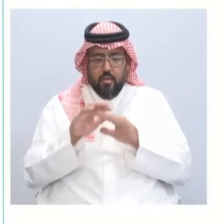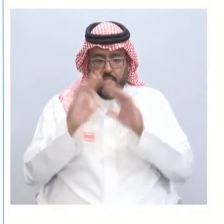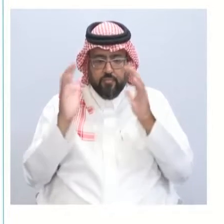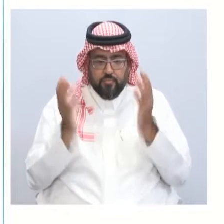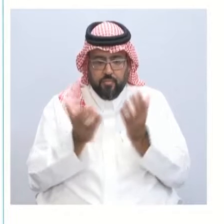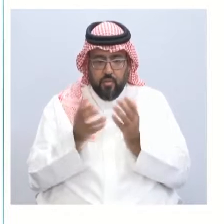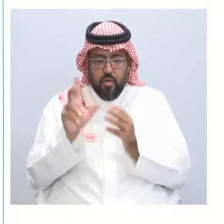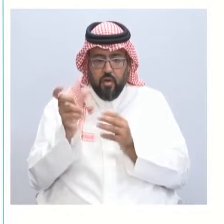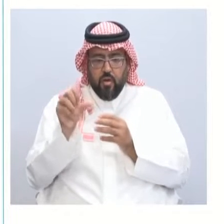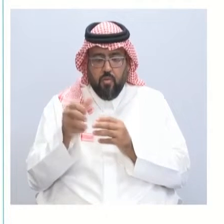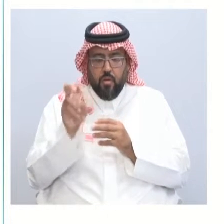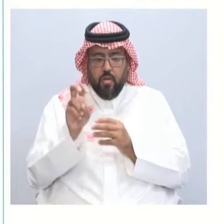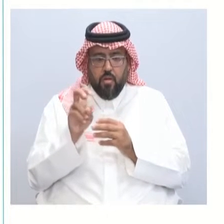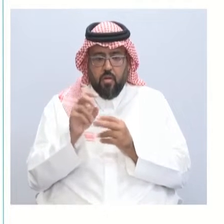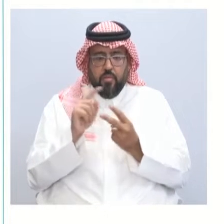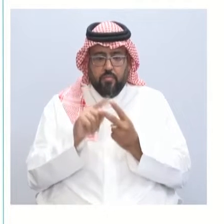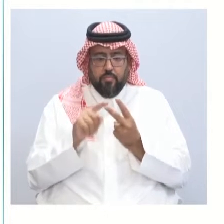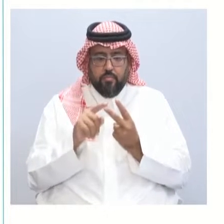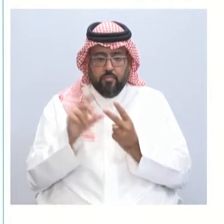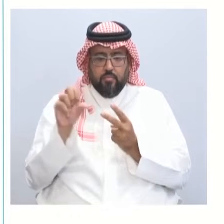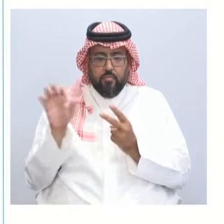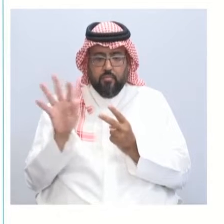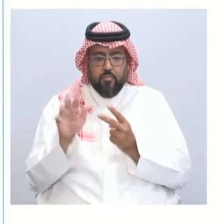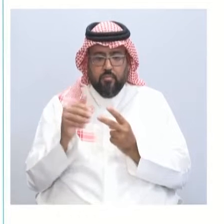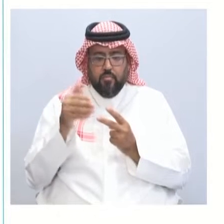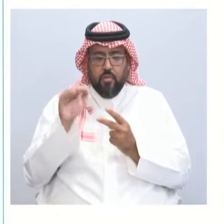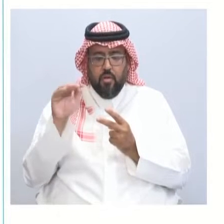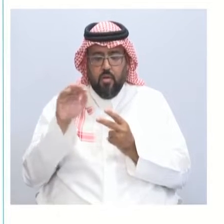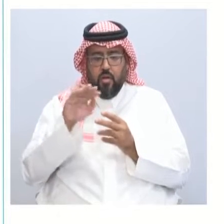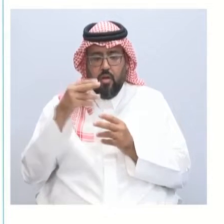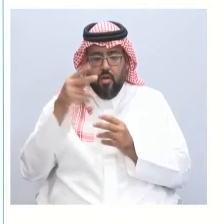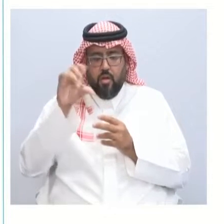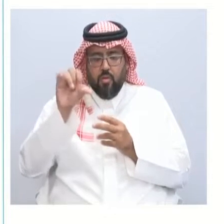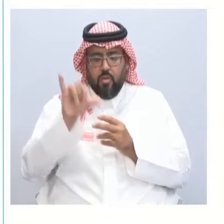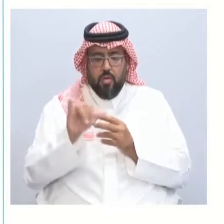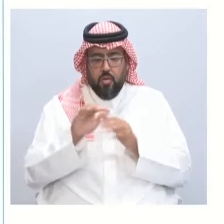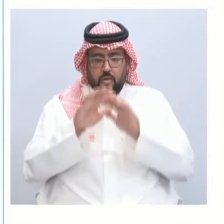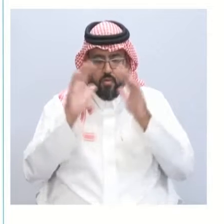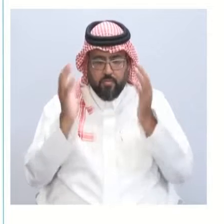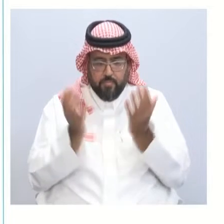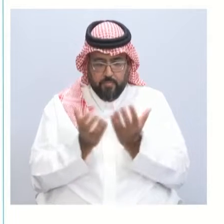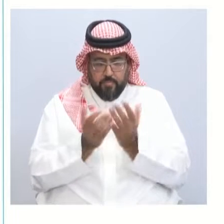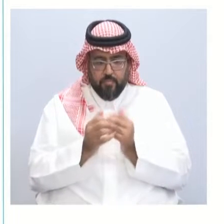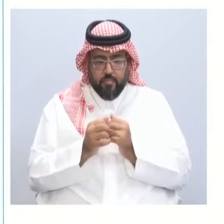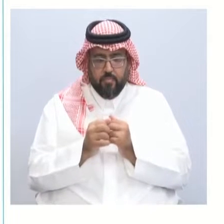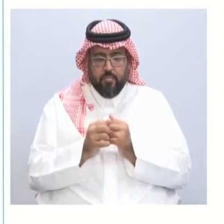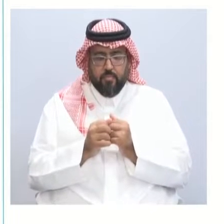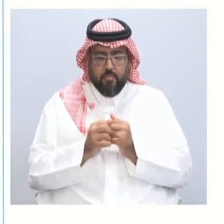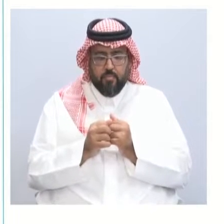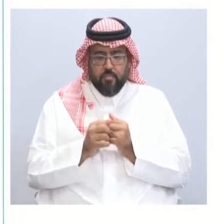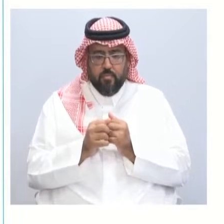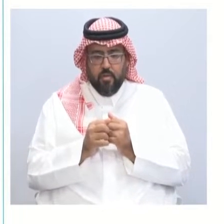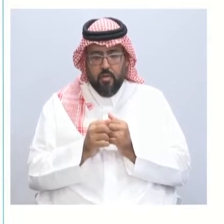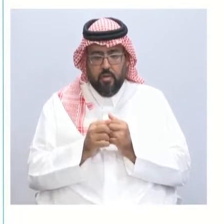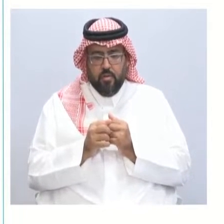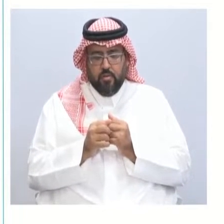النواه وهو نوعين الوشاح العلوي اعلى الوشاح ذكرنا درجه حرارته وحالته